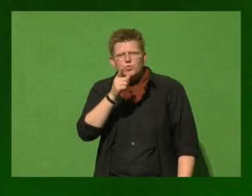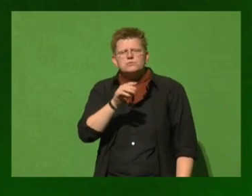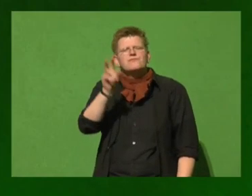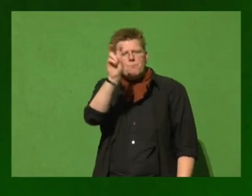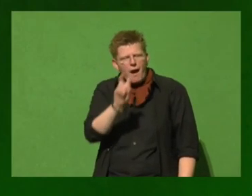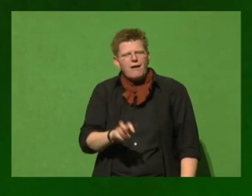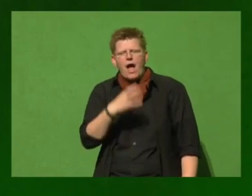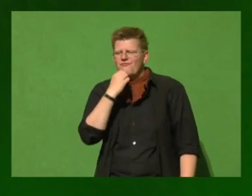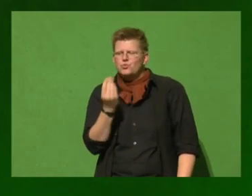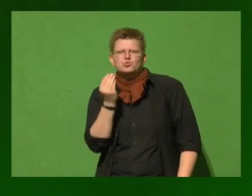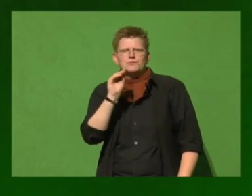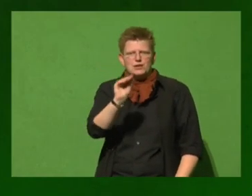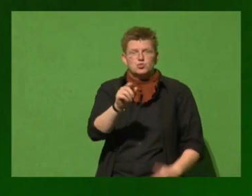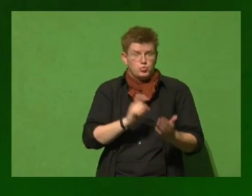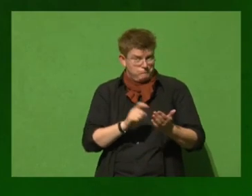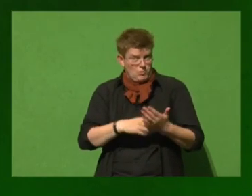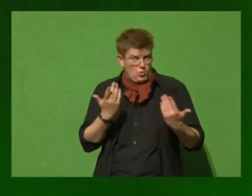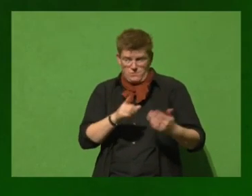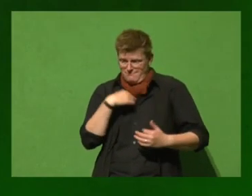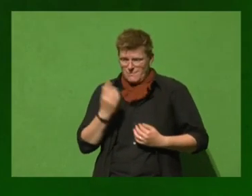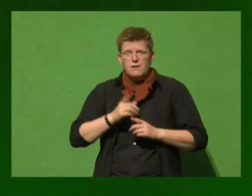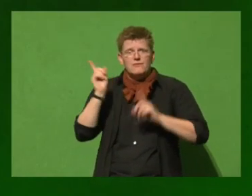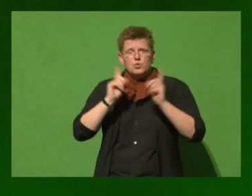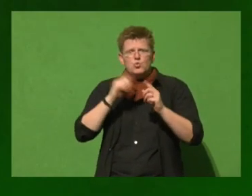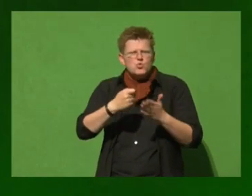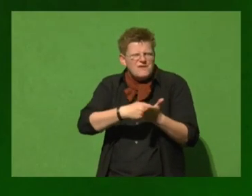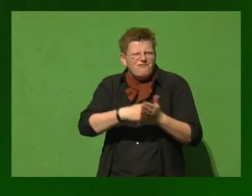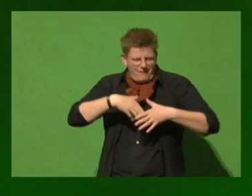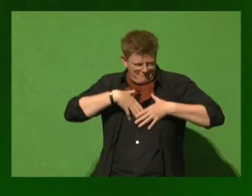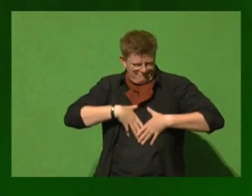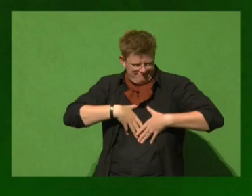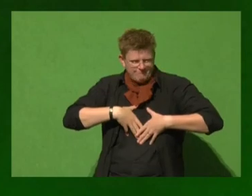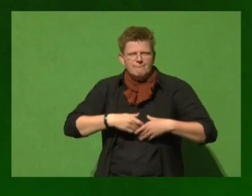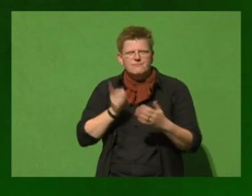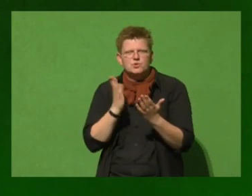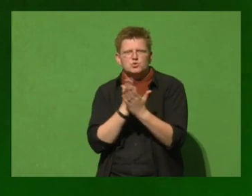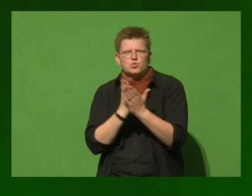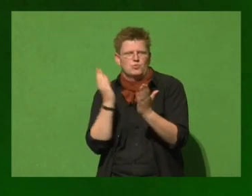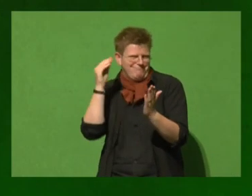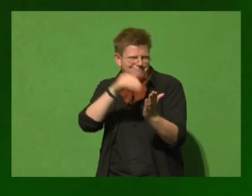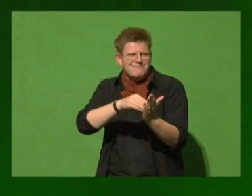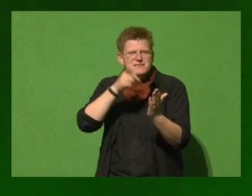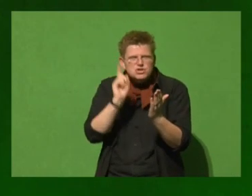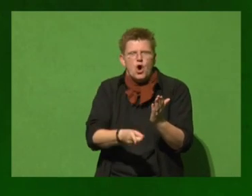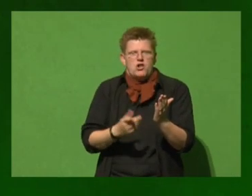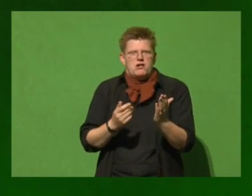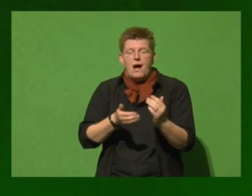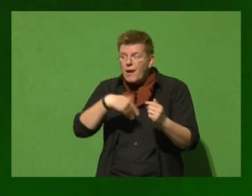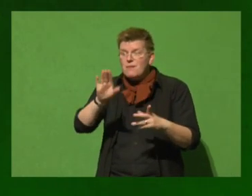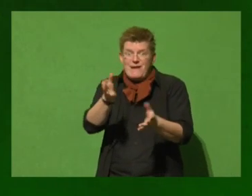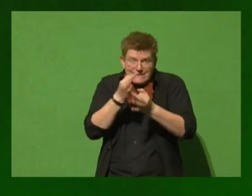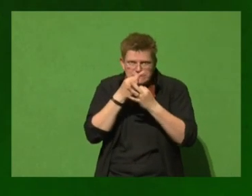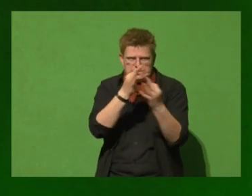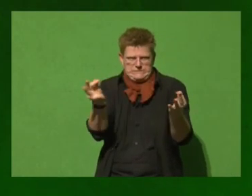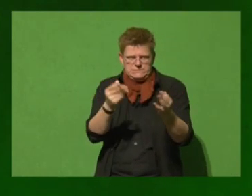weil grüne Werte dort zu lesen sein sollten. Und zwar etwas ausführlicher und auf dem neuesten